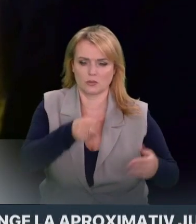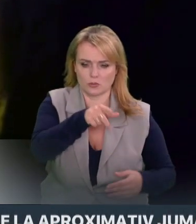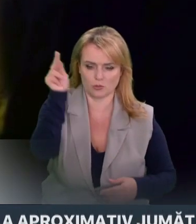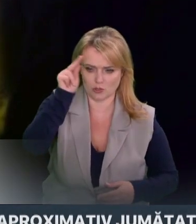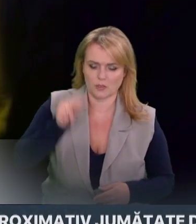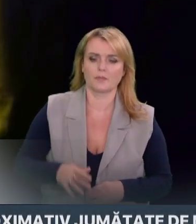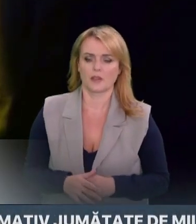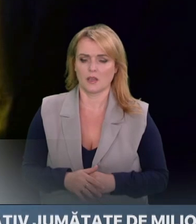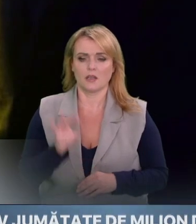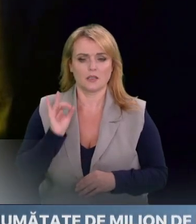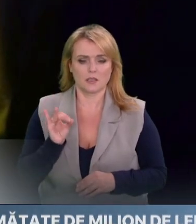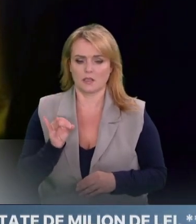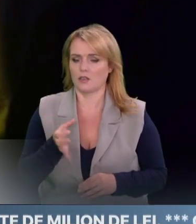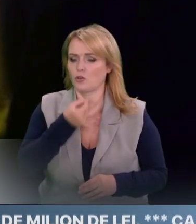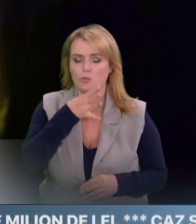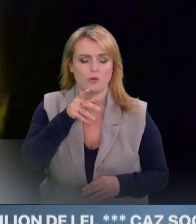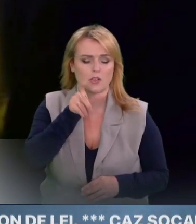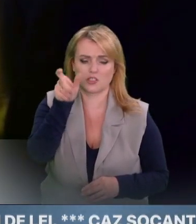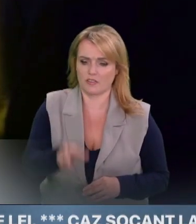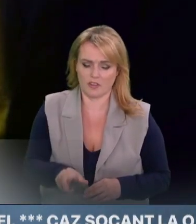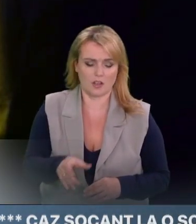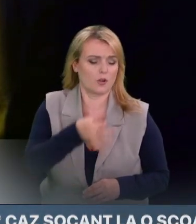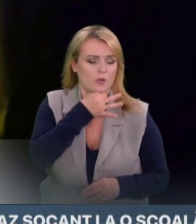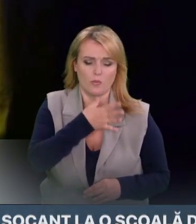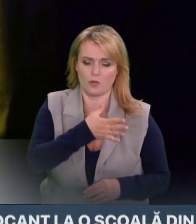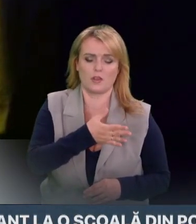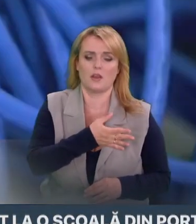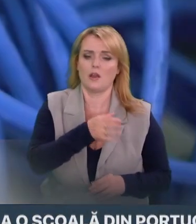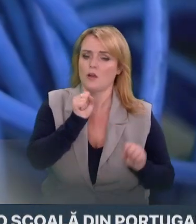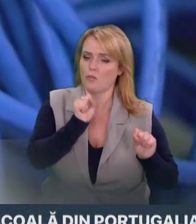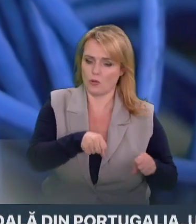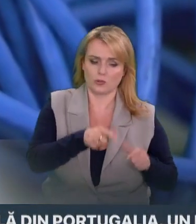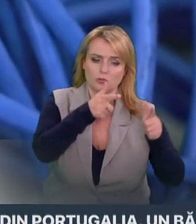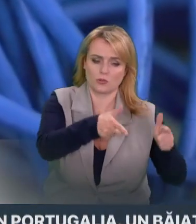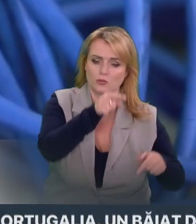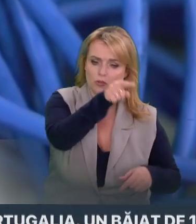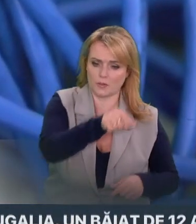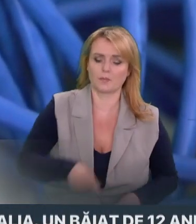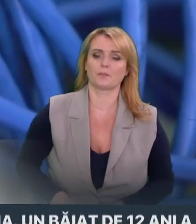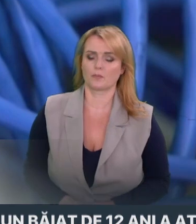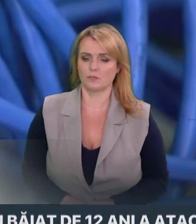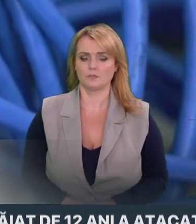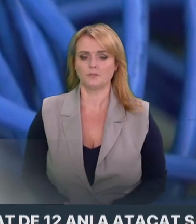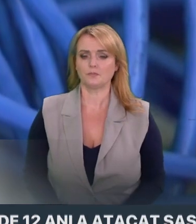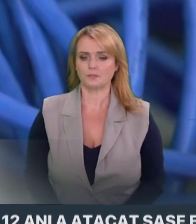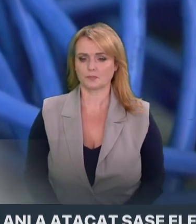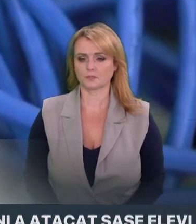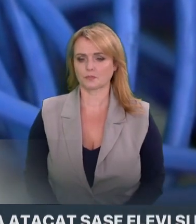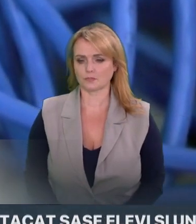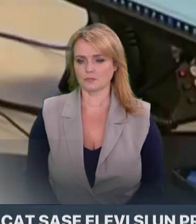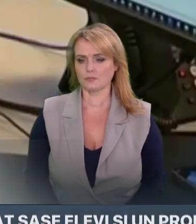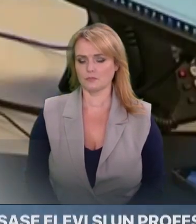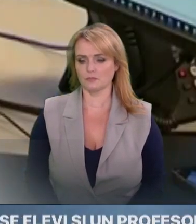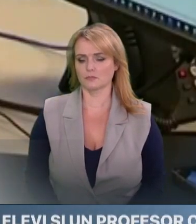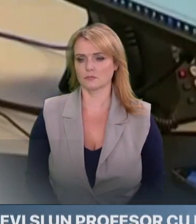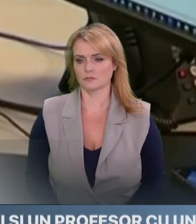acestor incidente. De aceea, absolut orice angajator, dacă o consultați acum platforme de job online sau oricare alte cerințe pe